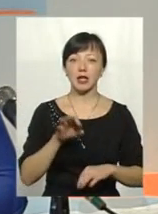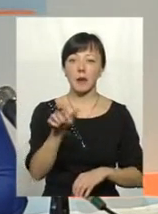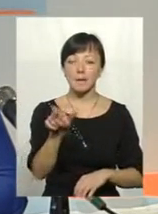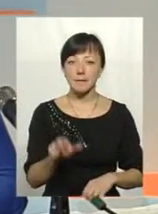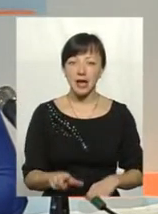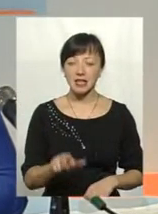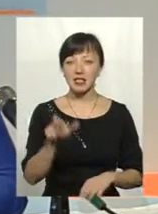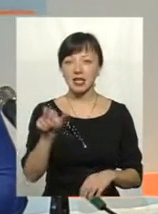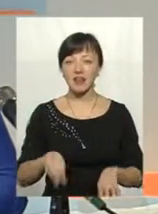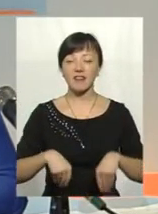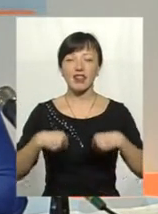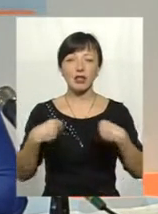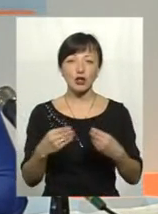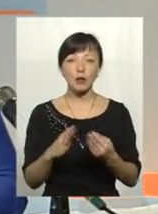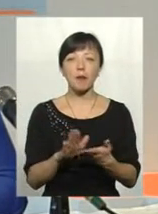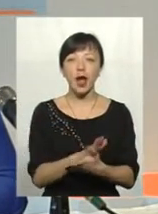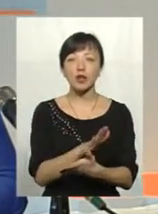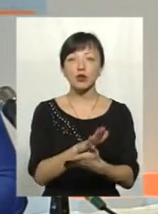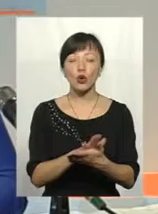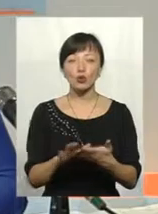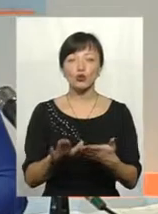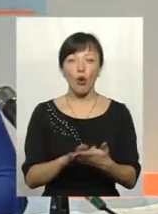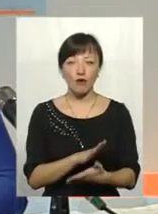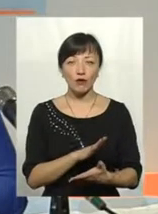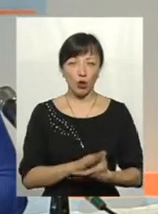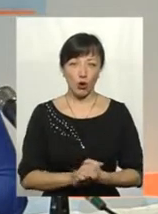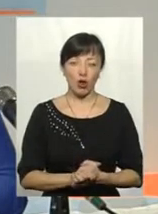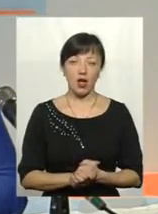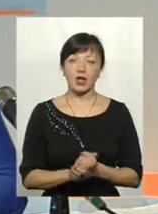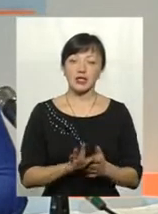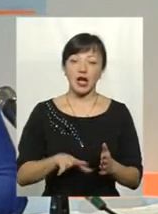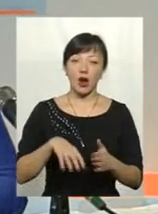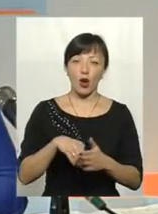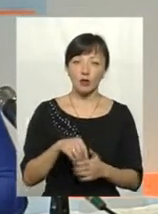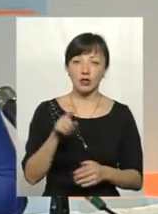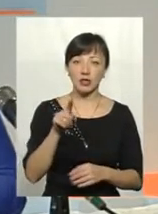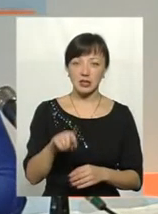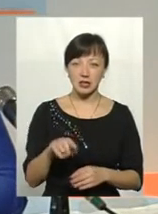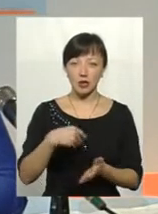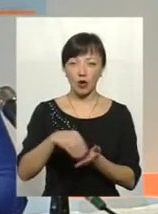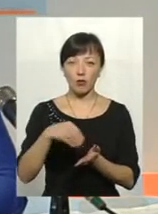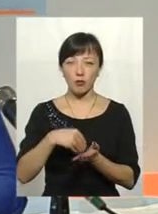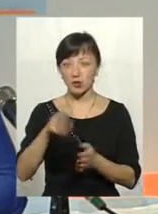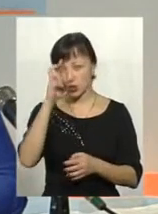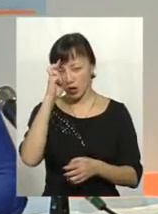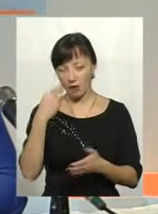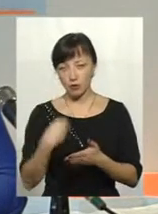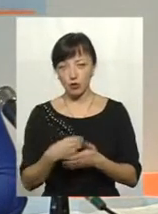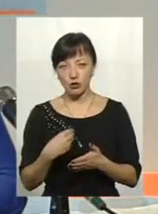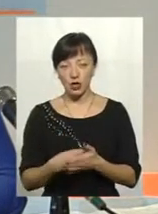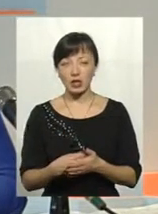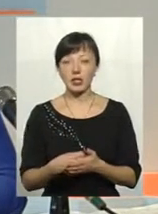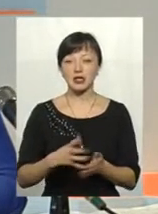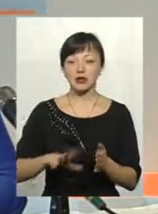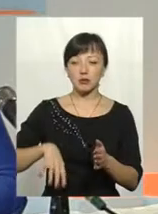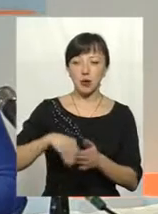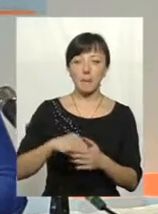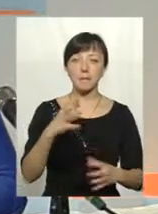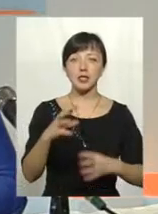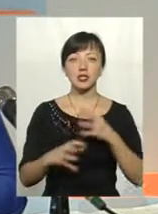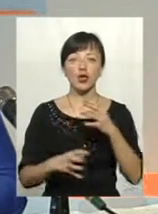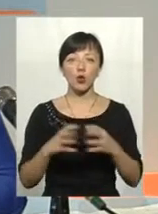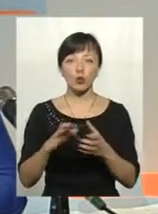пацієнтам видаються безоплатно. За рахунок тих же, що я говорив, закупівель за державний бюджет і за рахунок